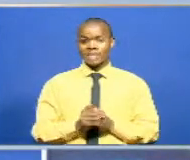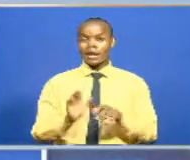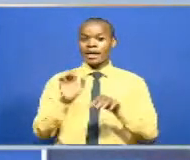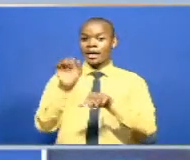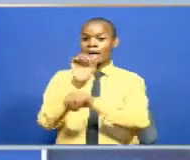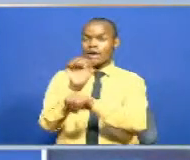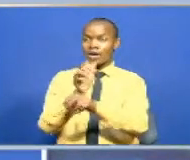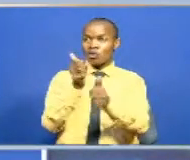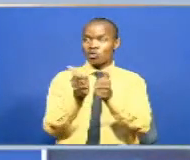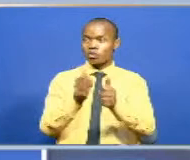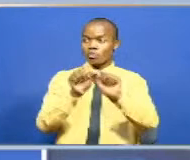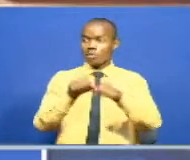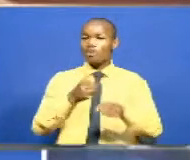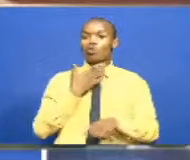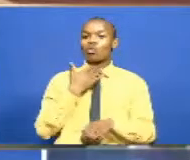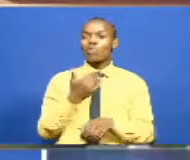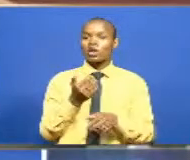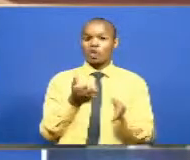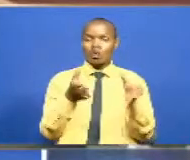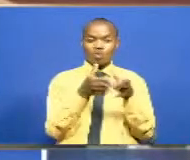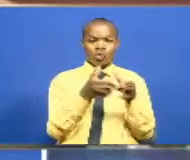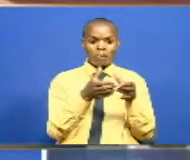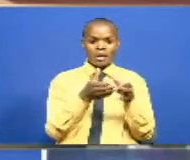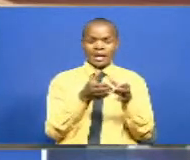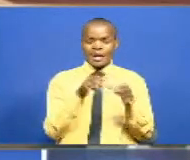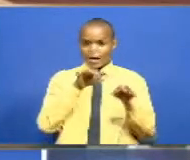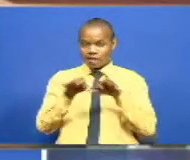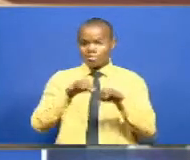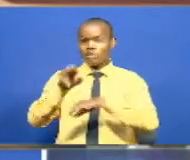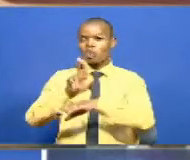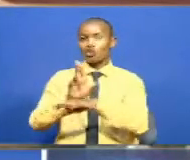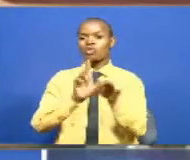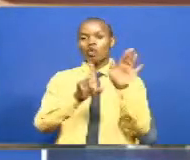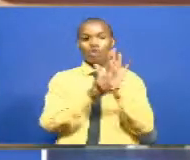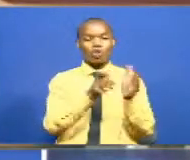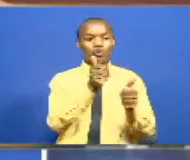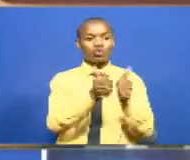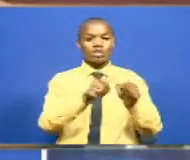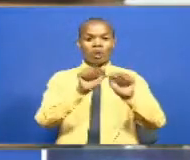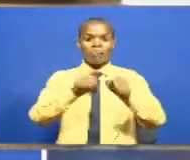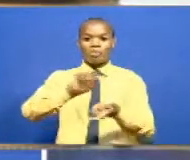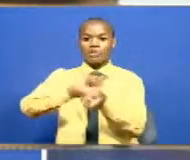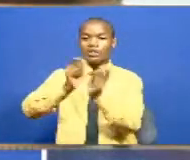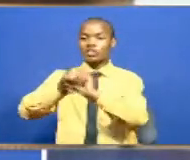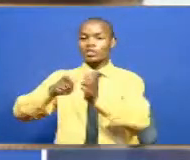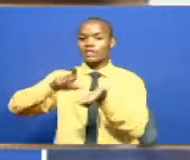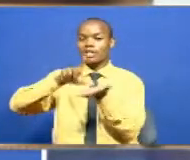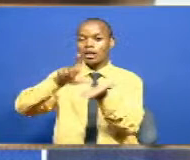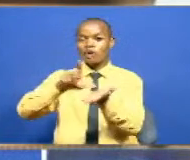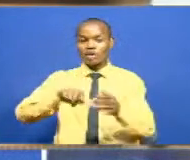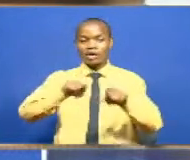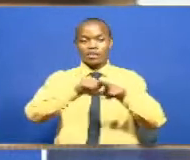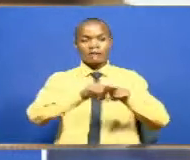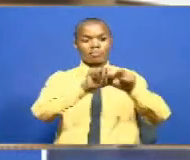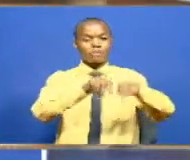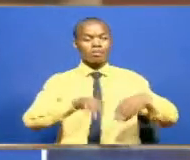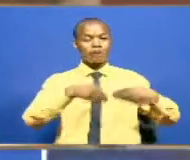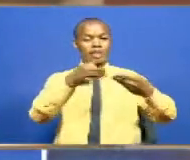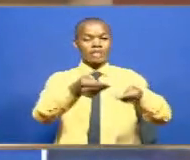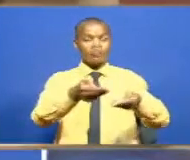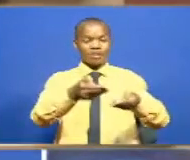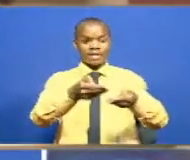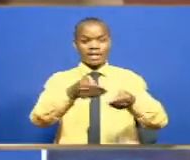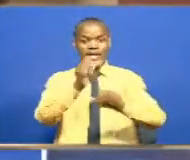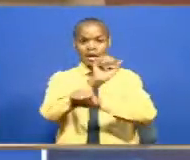tume hiyo kufafanua ilitumia sheria gani katika kuidhinisha kubadilishwa kwa mikopo hiyo kuwa ruzuku bila